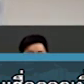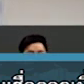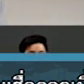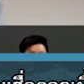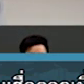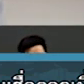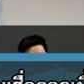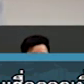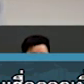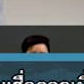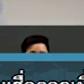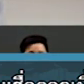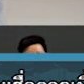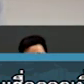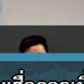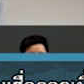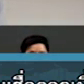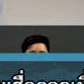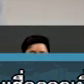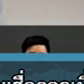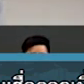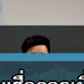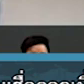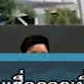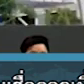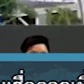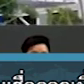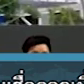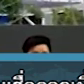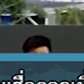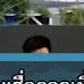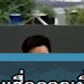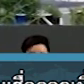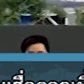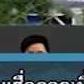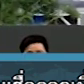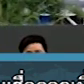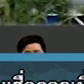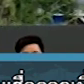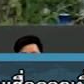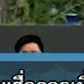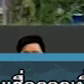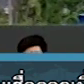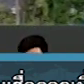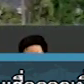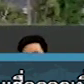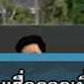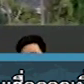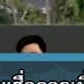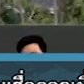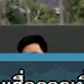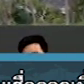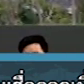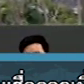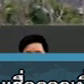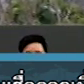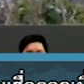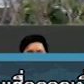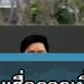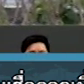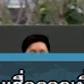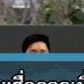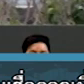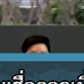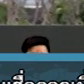การกระตุ้นเศรษฐกิจผ่านภาคอสังหาริมทรัพย์เมื่อวันที่9เมษายนที่ผ่านมาธนาคารอาคารสงเคราะห์ในฐานะหน่วยงานรัฐก็เล